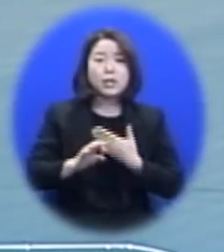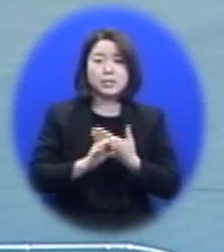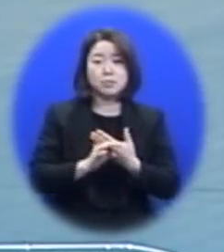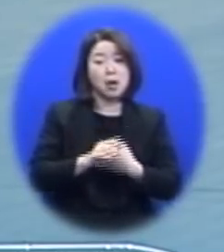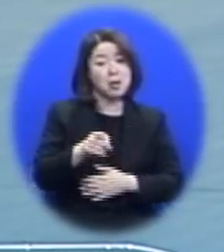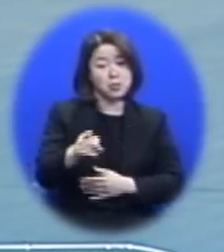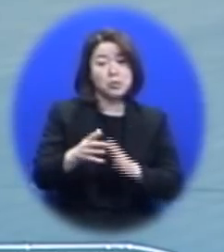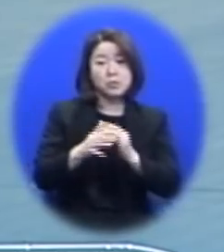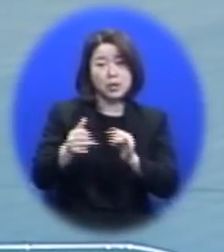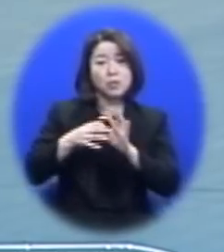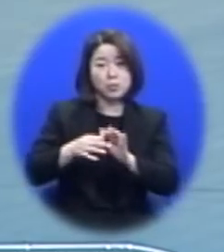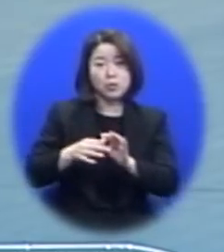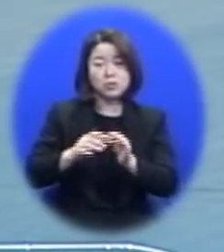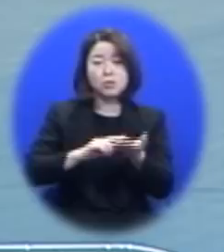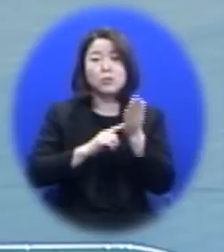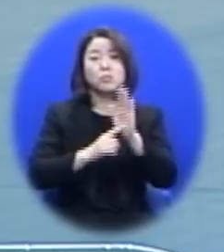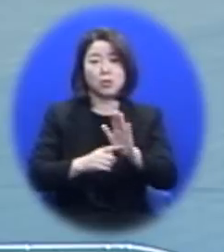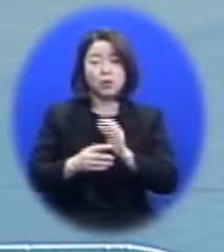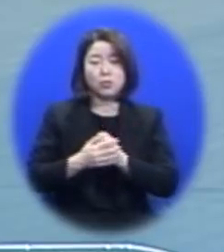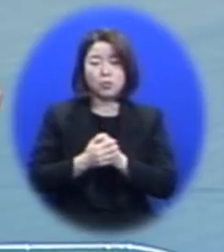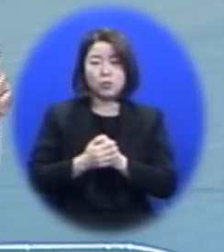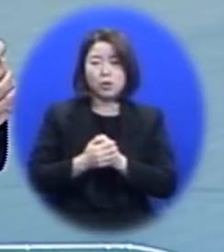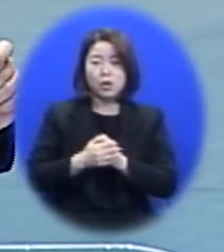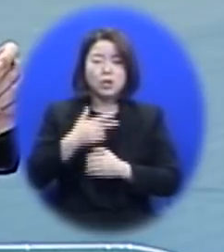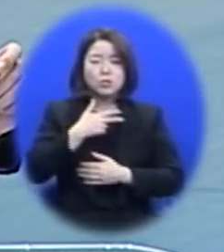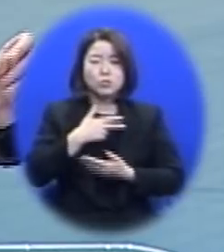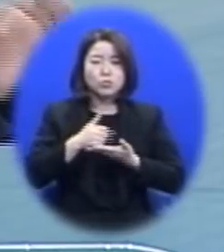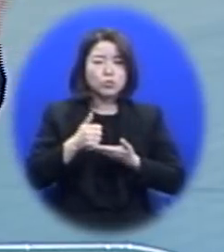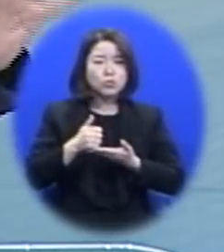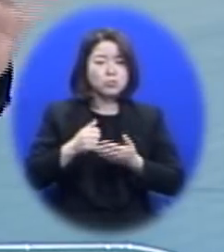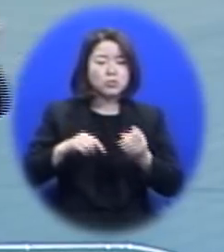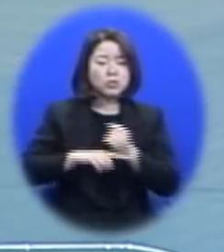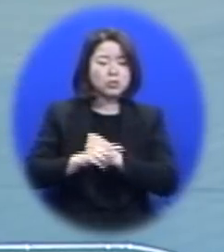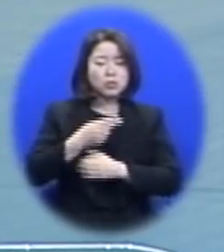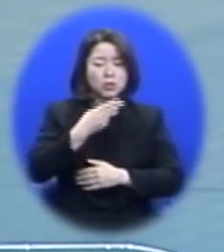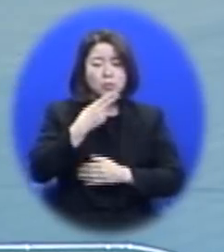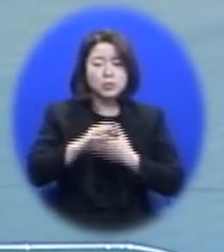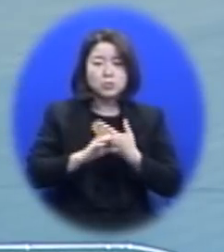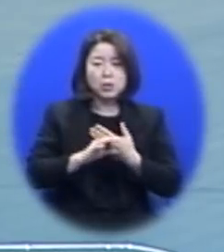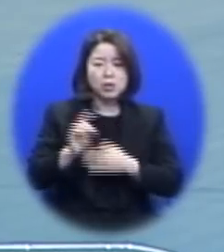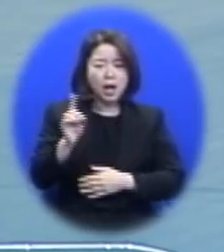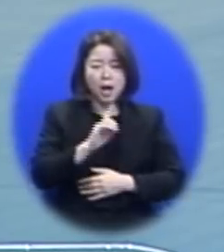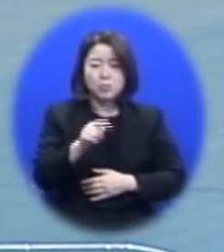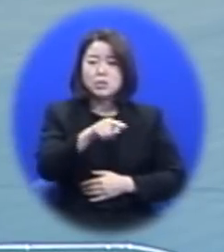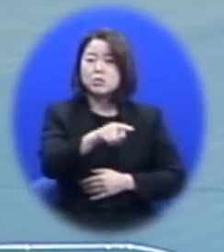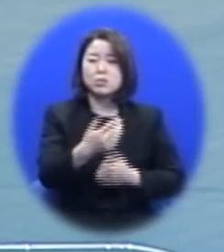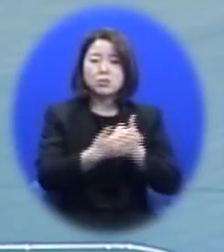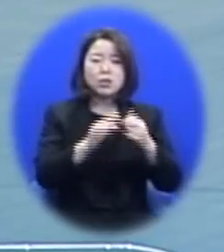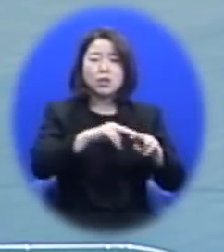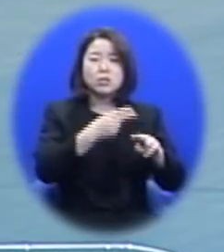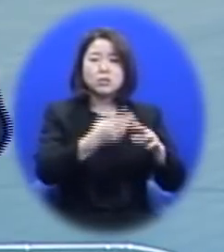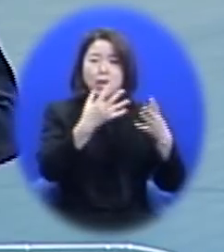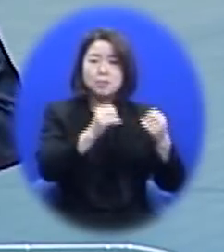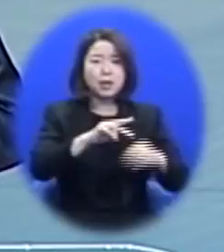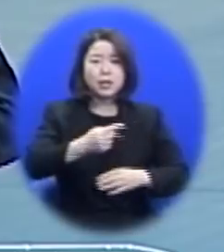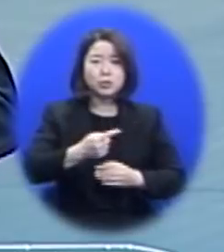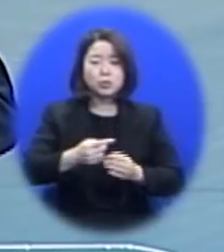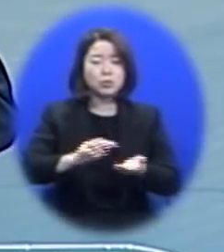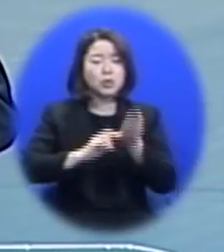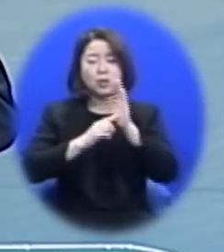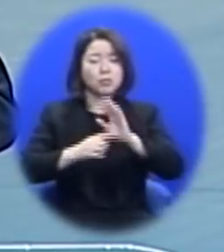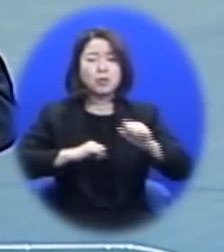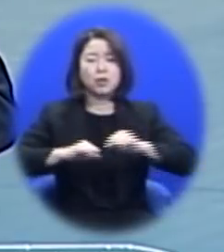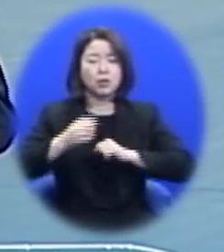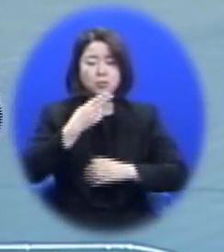역사하시고, 주님이 원하지 않으시면 아무리 은사가 있는 사람을 통해서도 주님은 일하지 않으십니다. 그런데 은사를